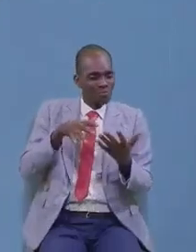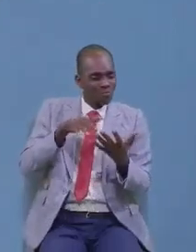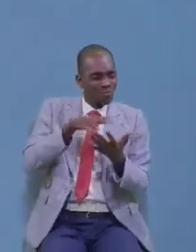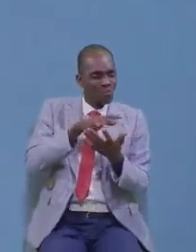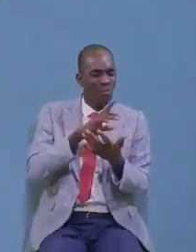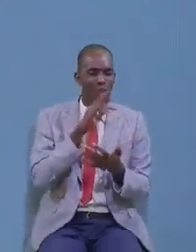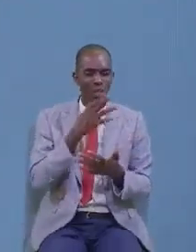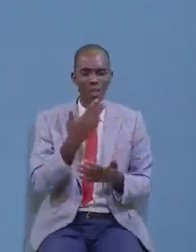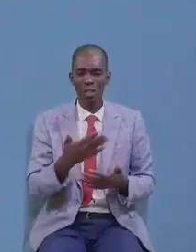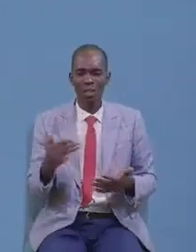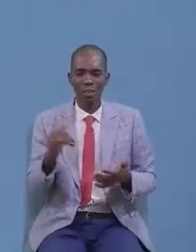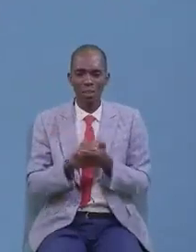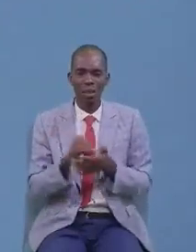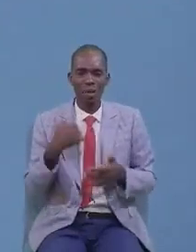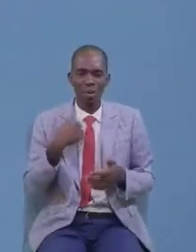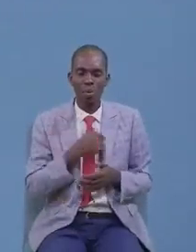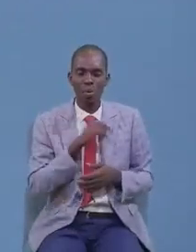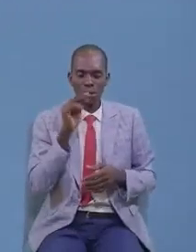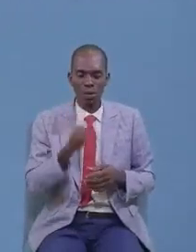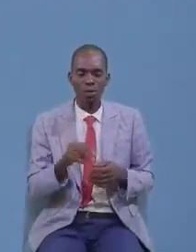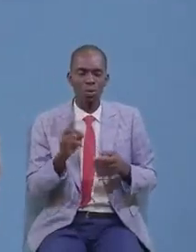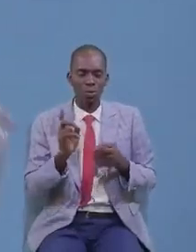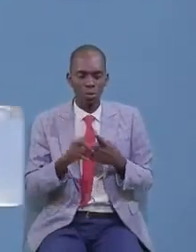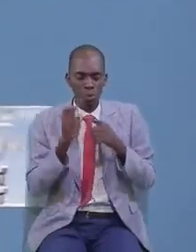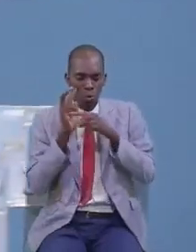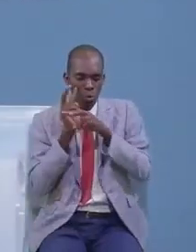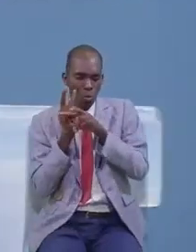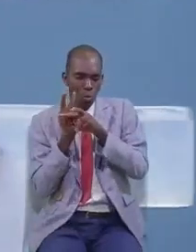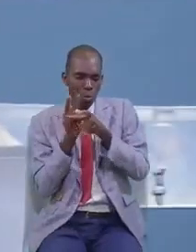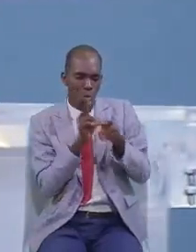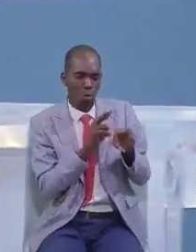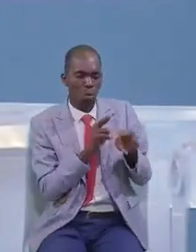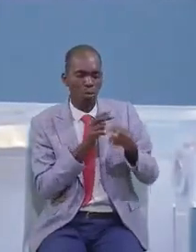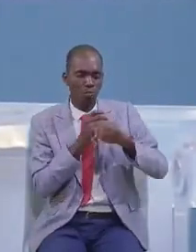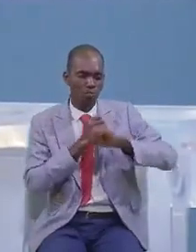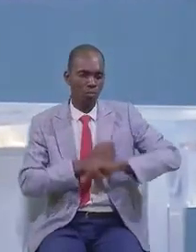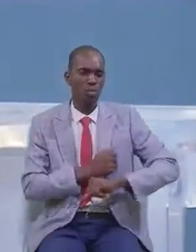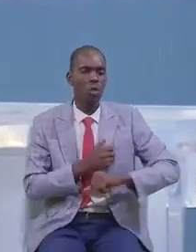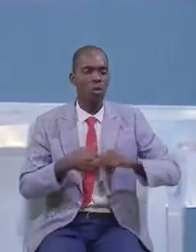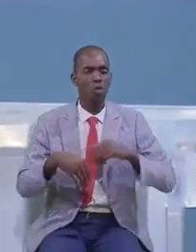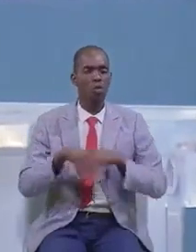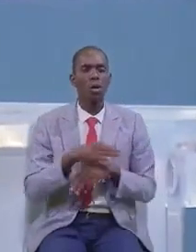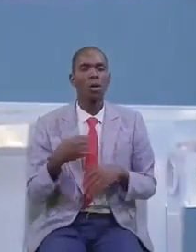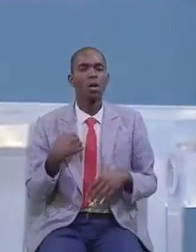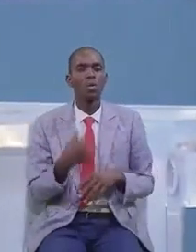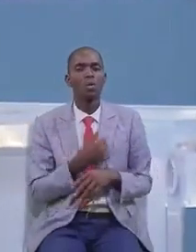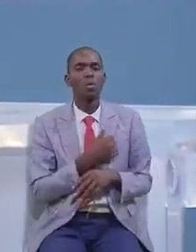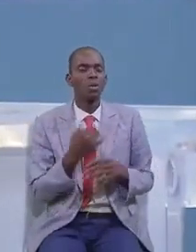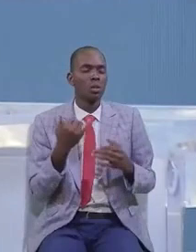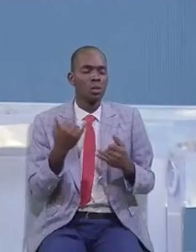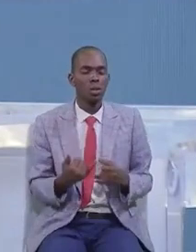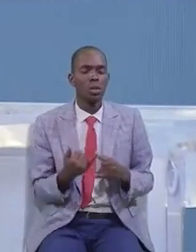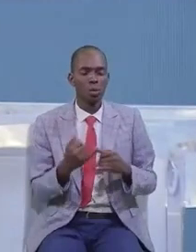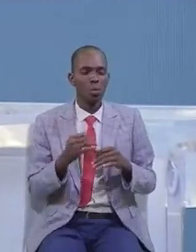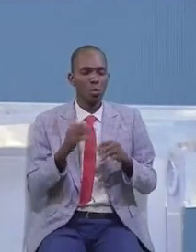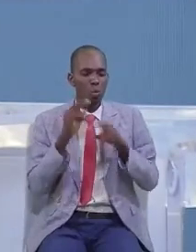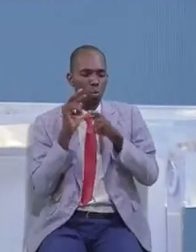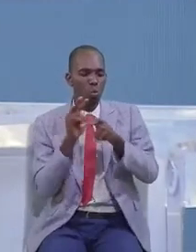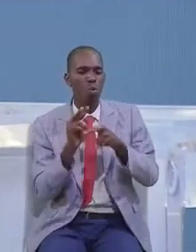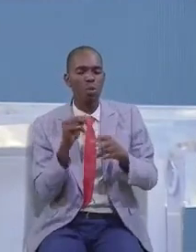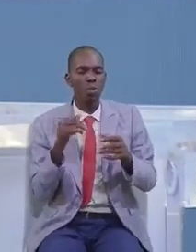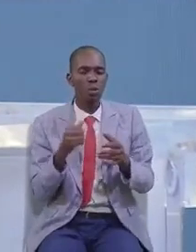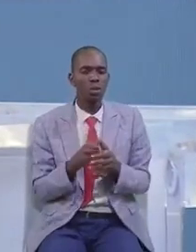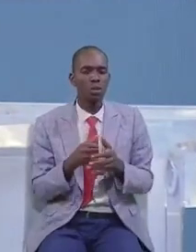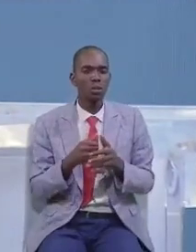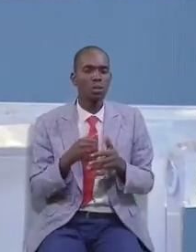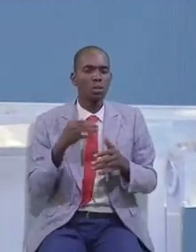watch over. ఏమండి, వీటిని మనము గమనించుకోవాలి. And then we'll watch over each the holiness of his